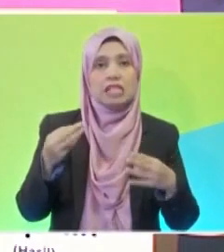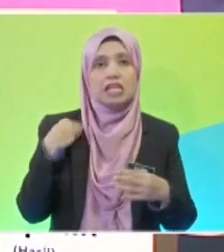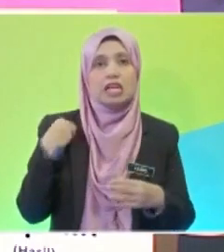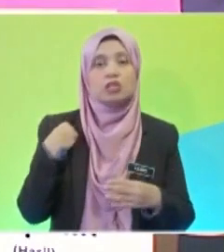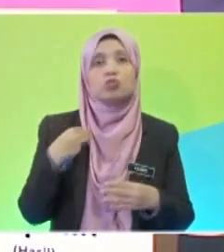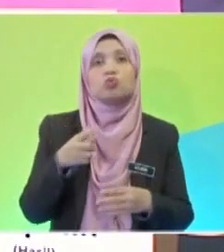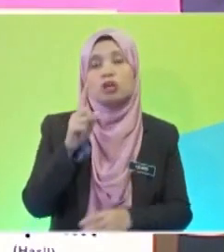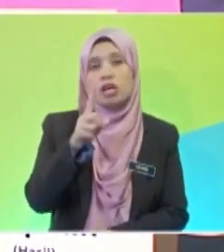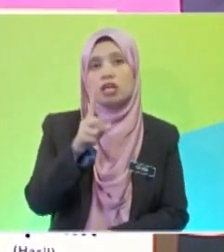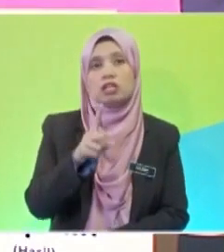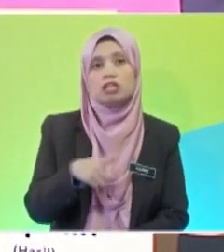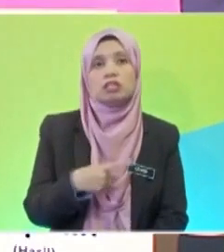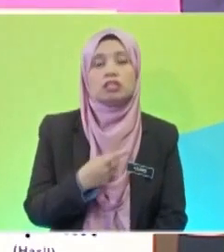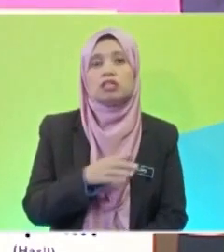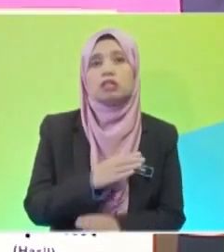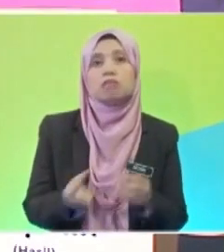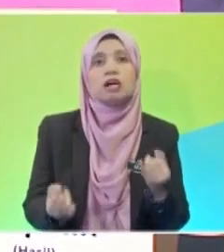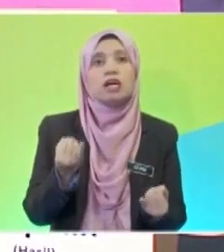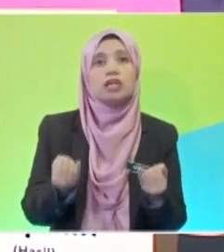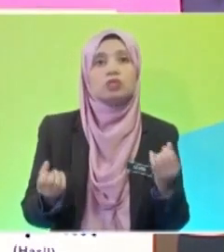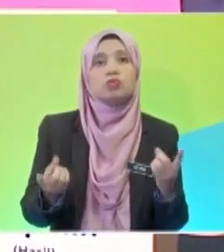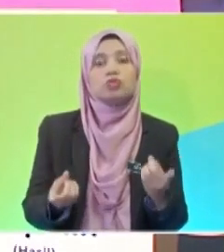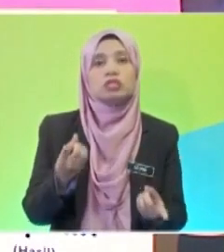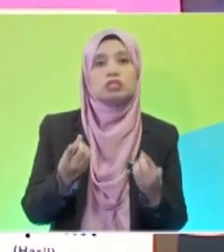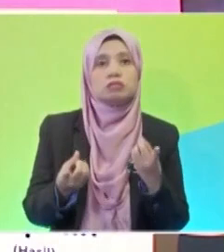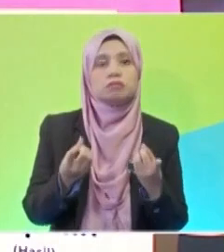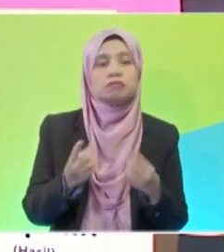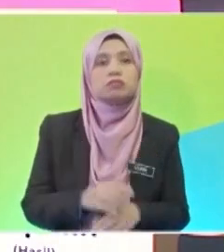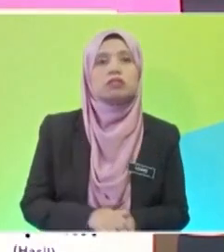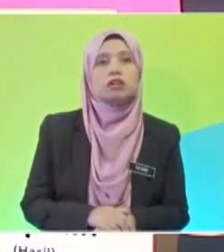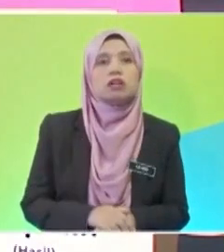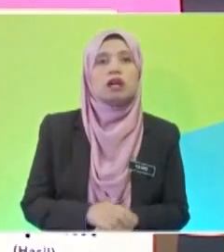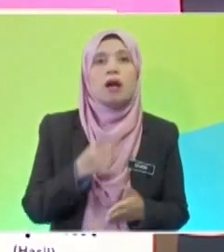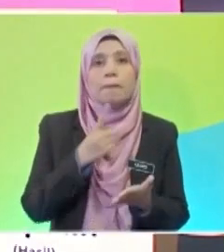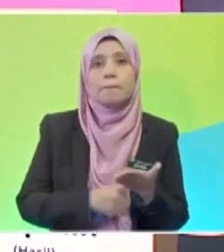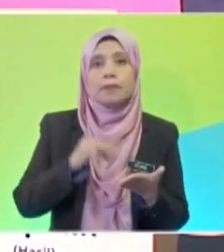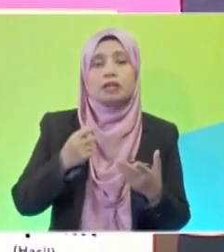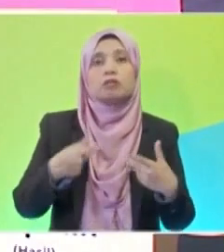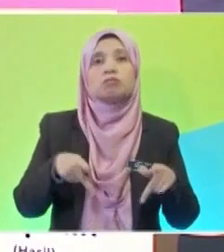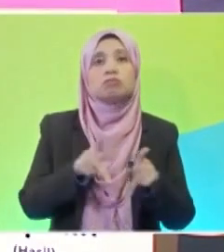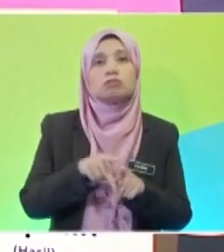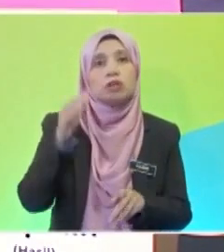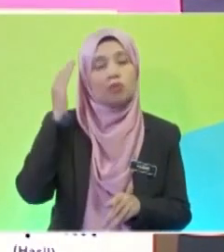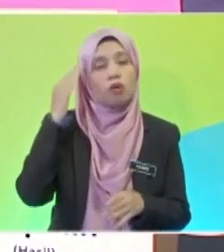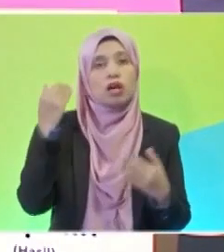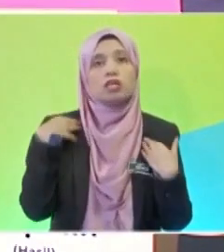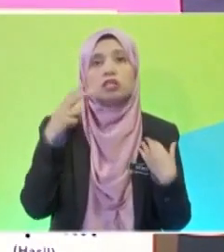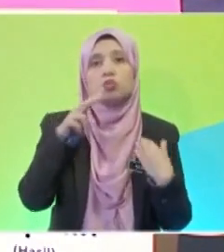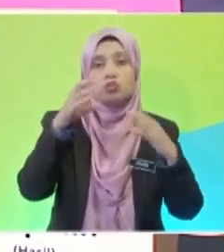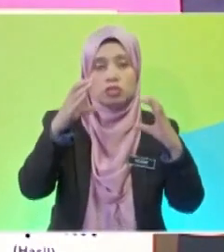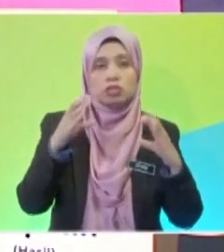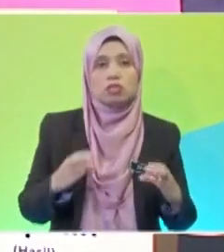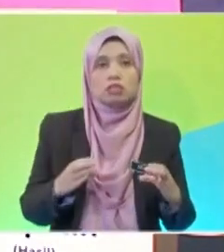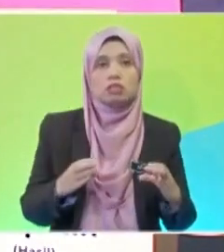dia tak lengkap. Dia tiada imbangan duga murid-murid. Sebab dia tak lengkap. Okey, apa yang perlu awak tahu berkaitan rekod tak lengkap? Kita ada dua kaedah. Kaedah perbandingan dan